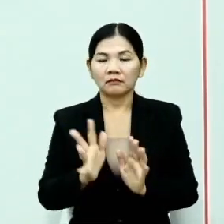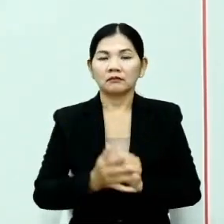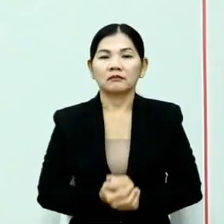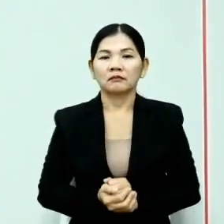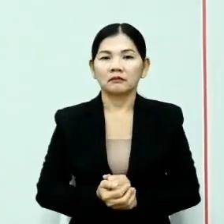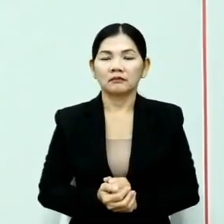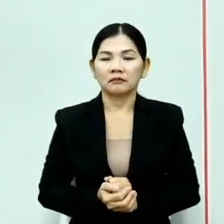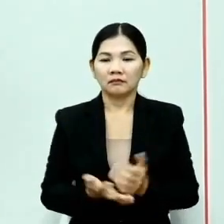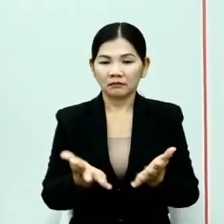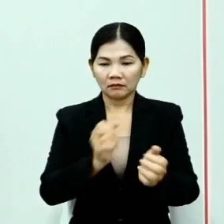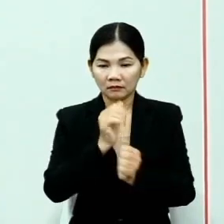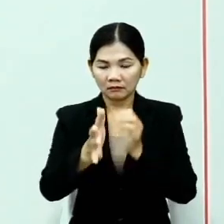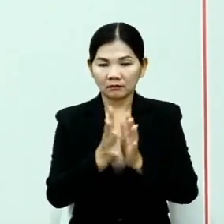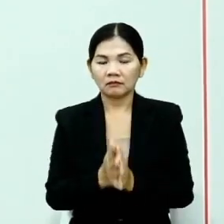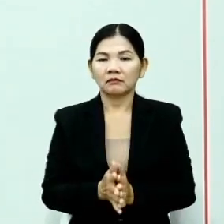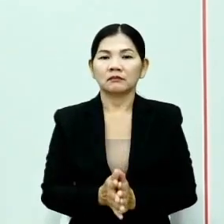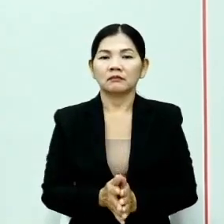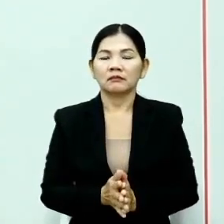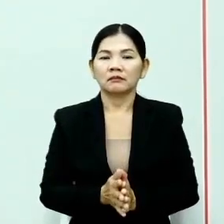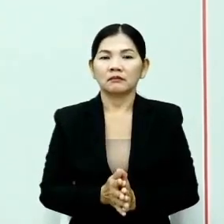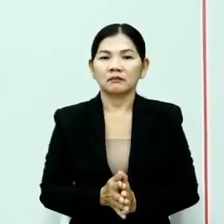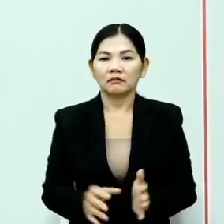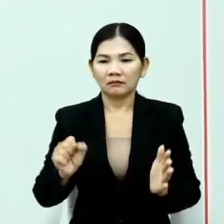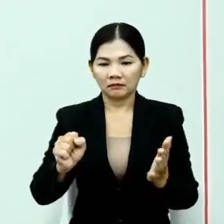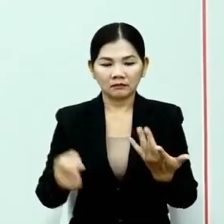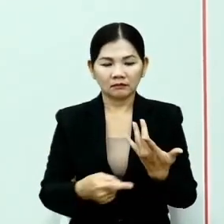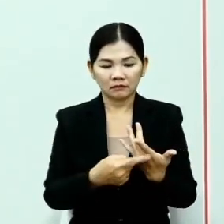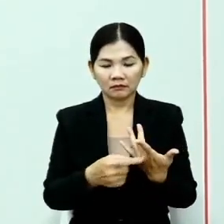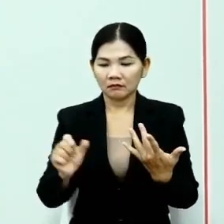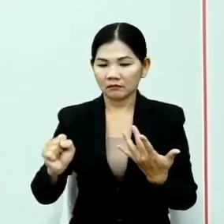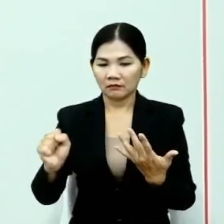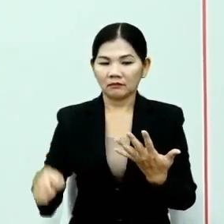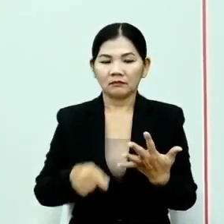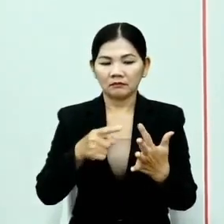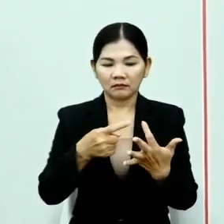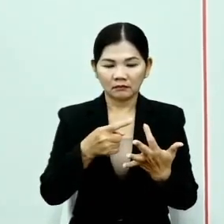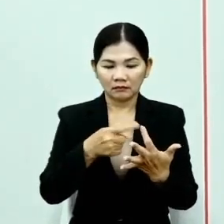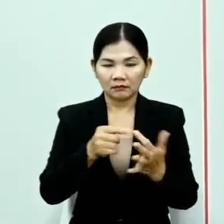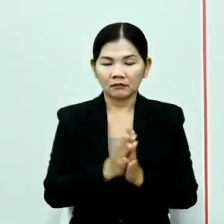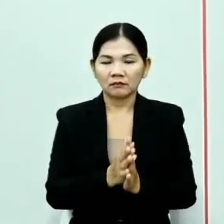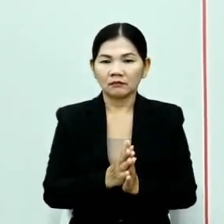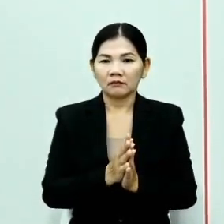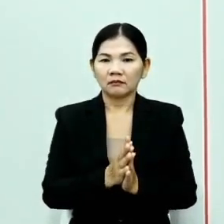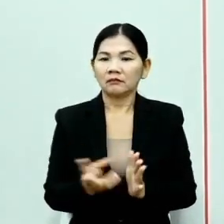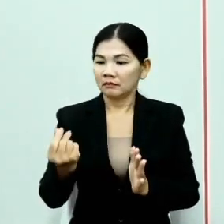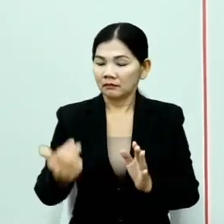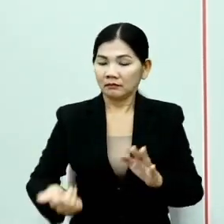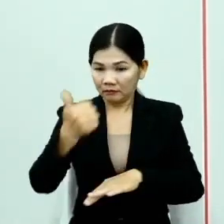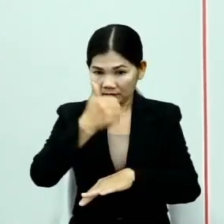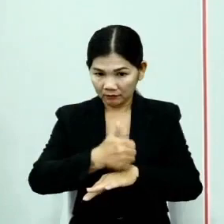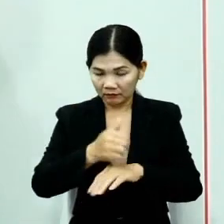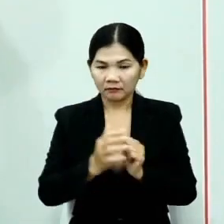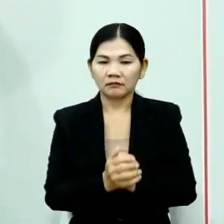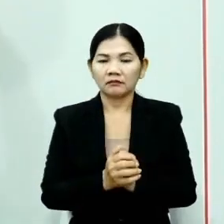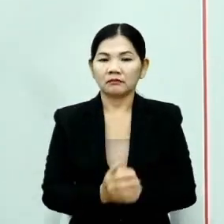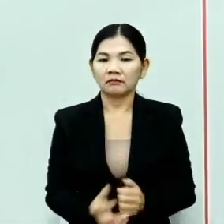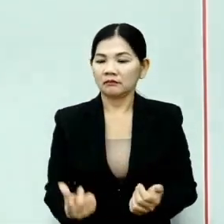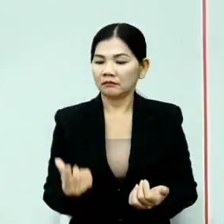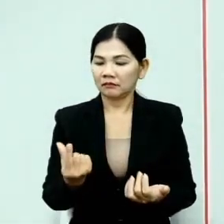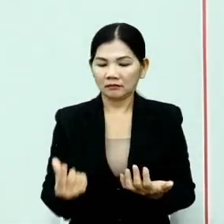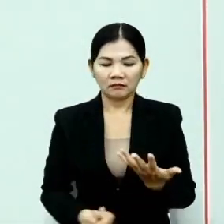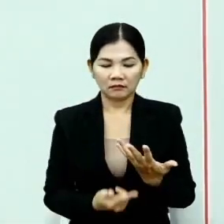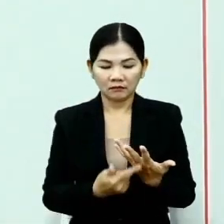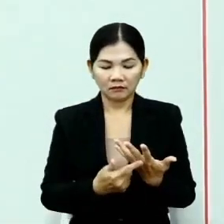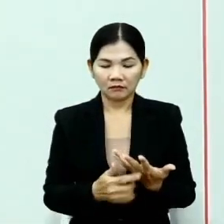ចាប់ផ្ដើមតេះតាថៅកែដំបែ